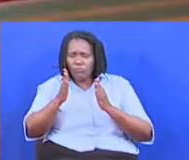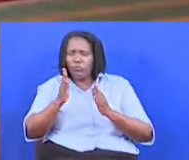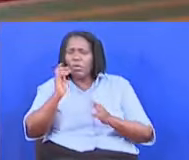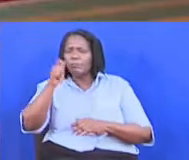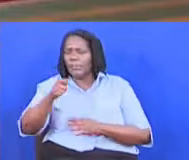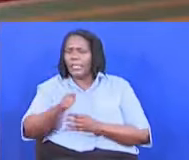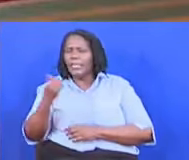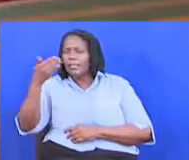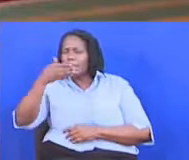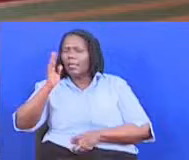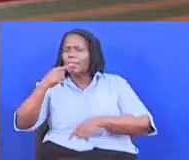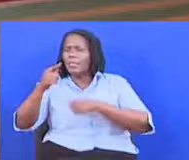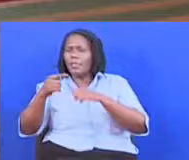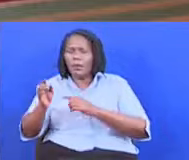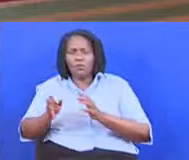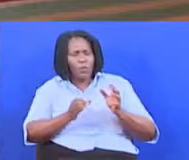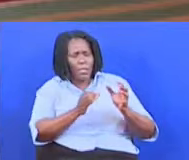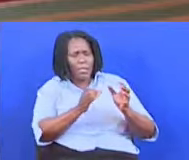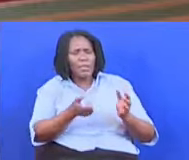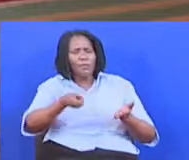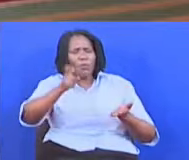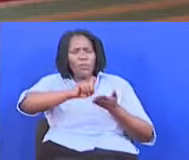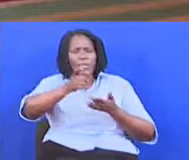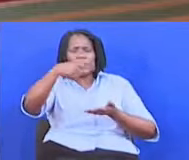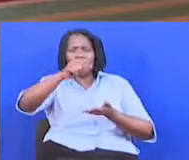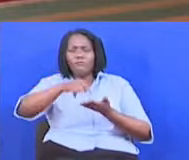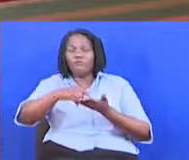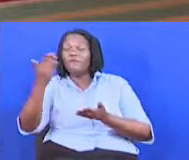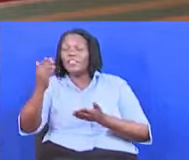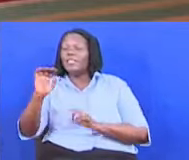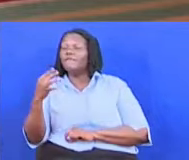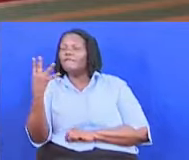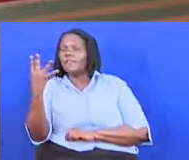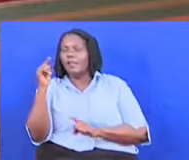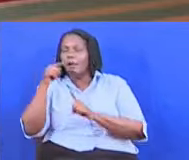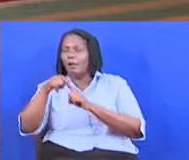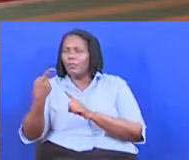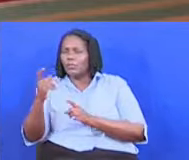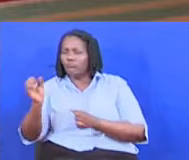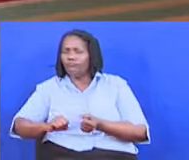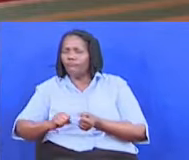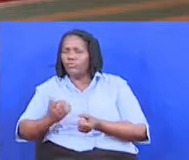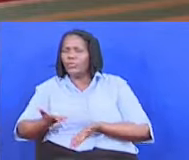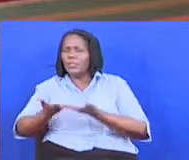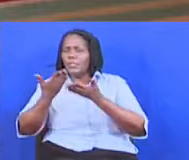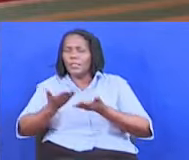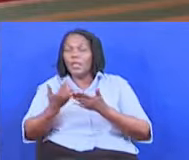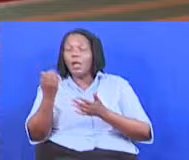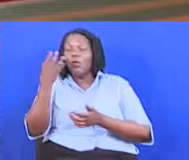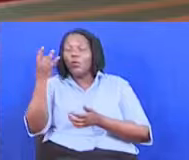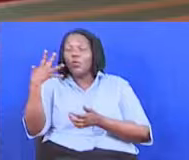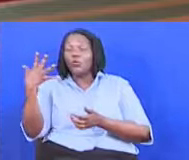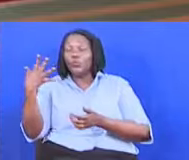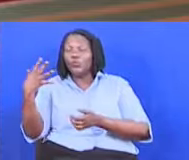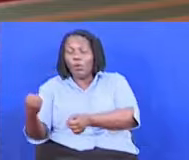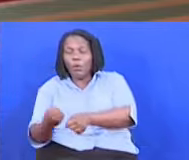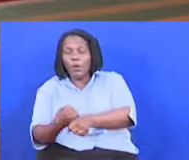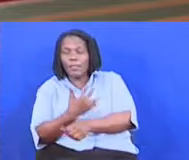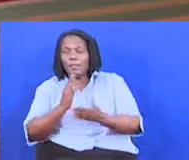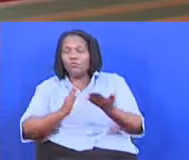za uwekezaji kwa kuongeza vituo vingine vinne kwa ajili ya matibabu ya saratani kwa njia ya